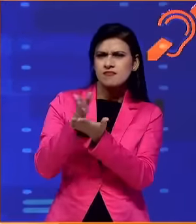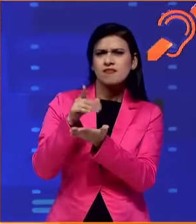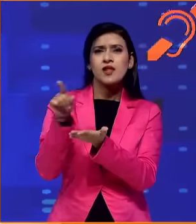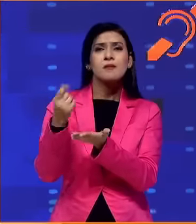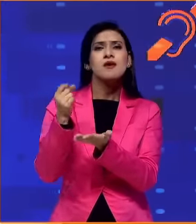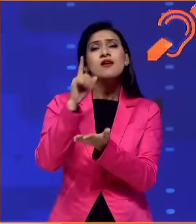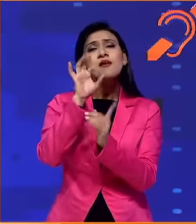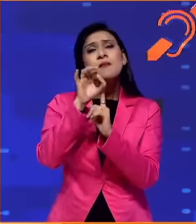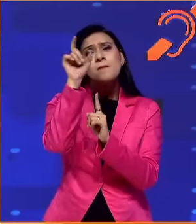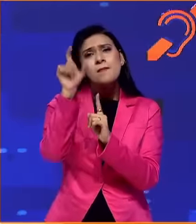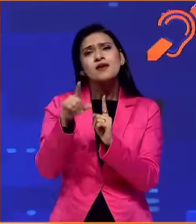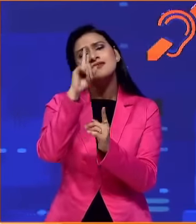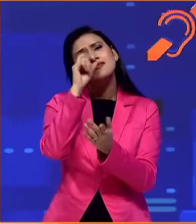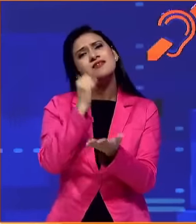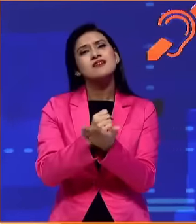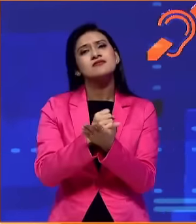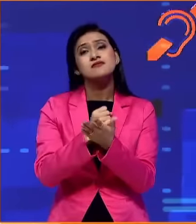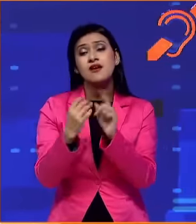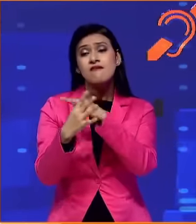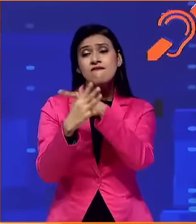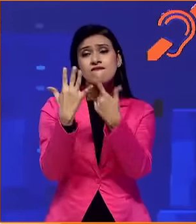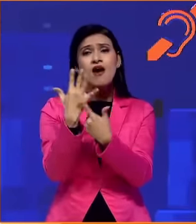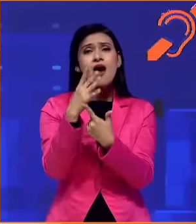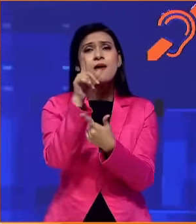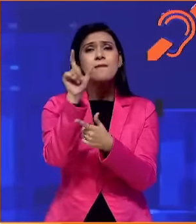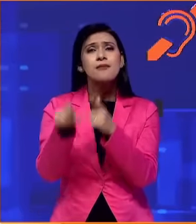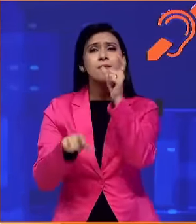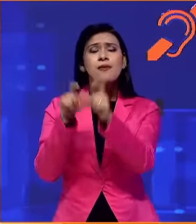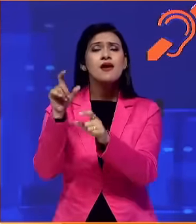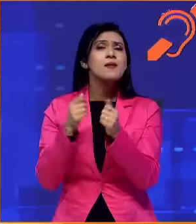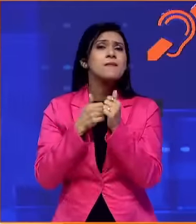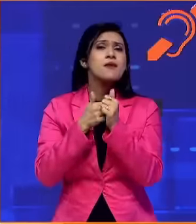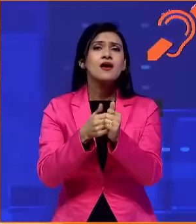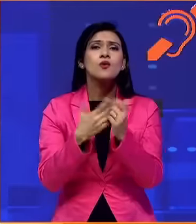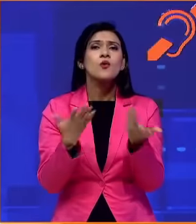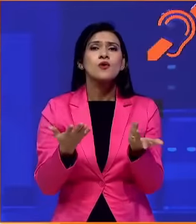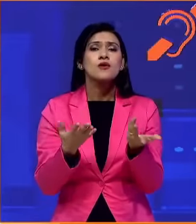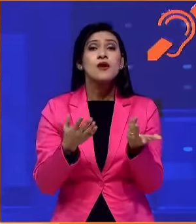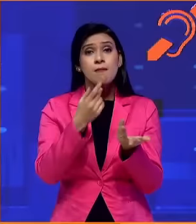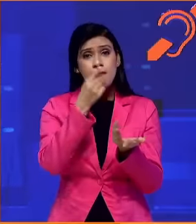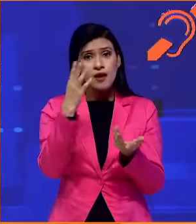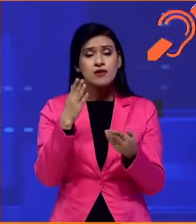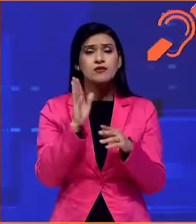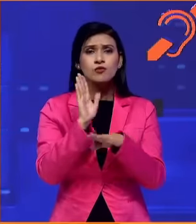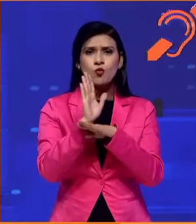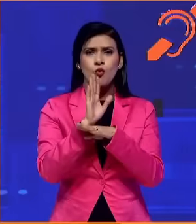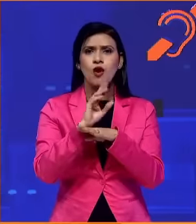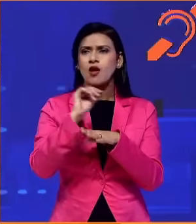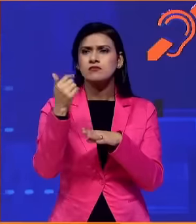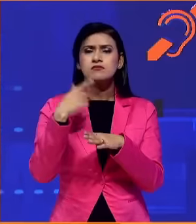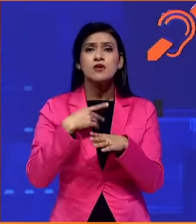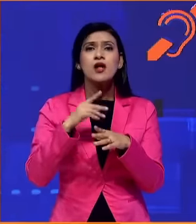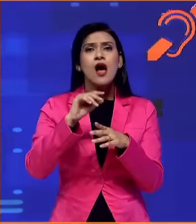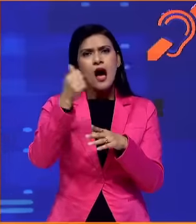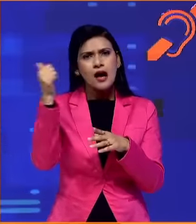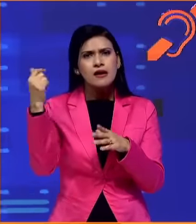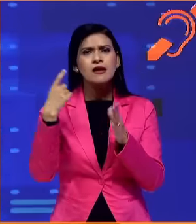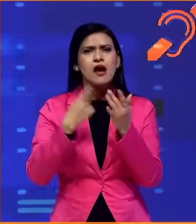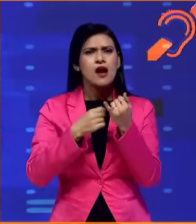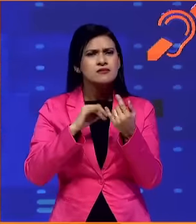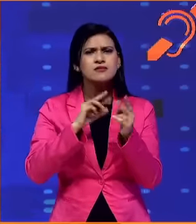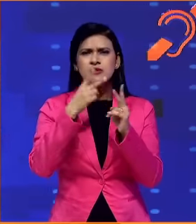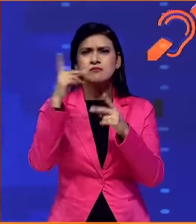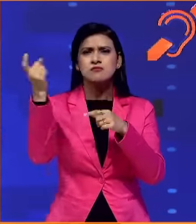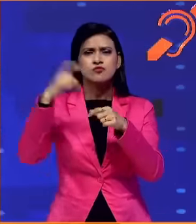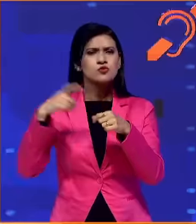व्यक्तिगतनिर्णयहै।लेकिनइसे सिर्फपांचलोगोंतकहीसीमितक्योंरखाजाए?कईलोग कांग्रेसपार्टीमेंभीशामिलहोरहेहैं। वेअलग-अलगपार्टियोंसेआकर कांग्रेसपार्टीमें